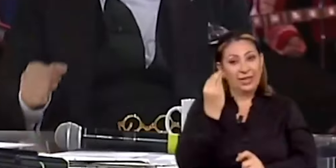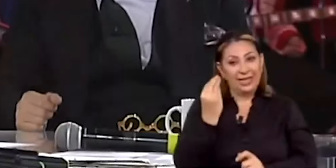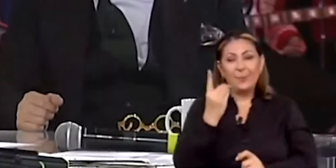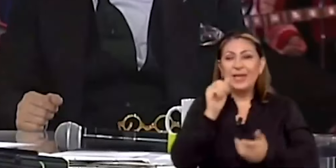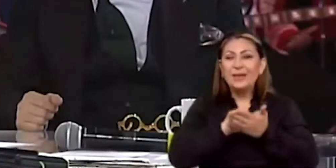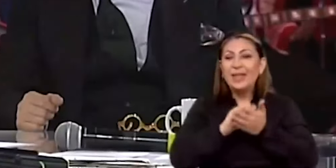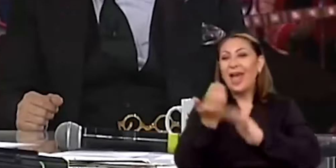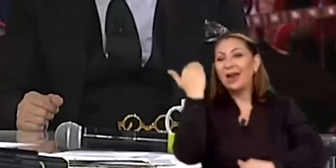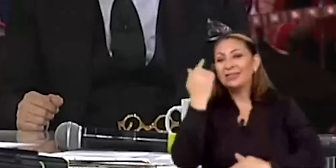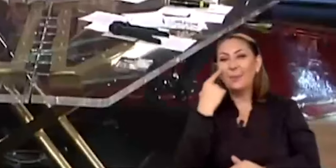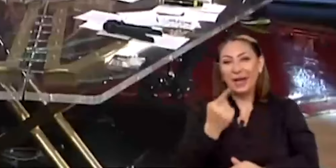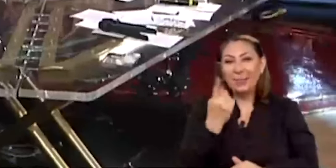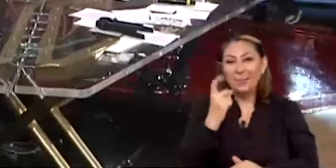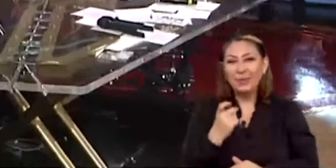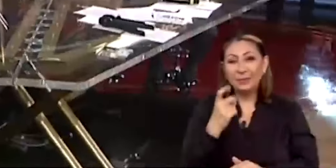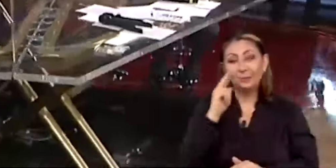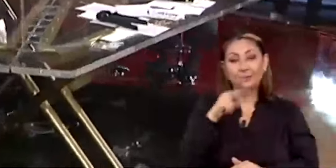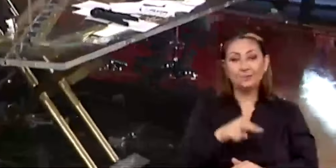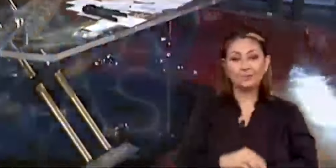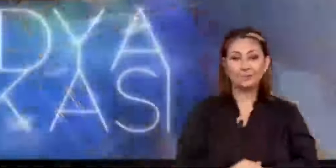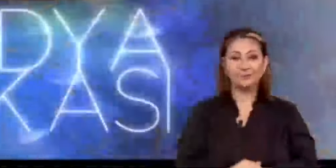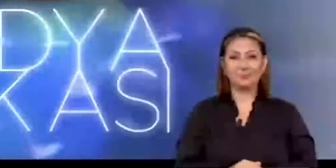Bir medya arkasına bakalım mı acaba? Görelim.